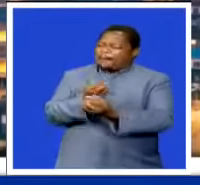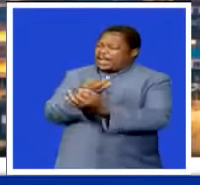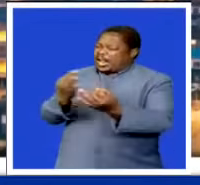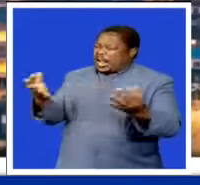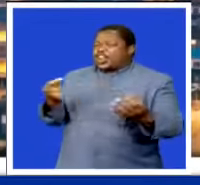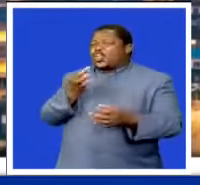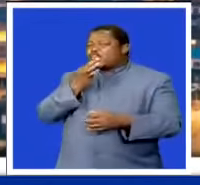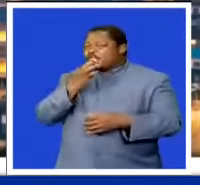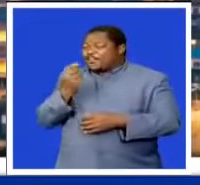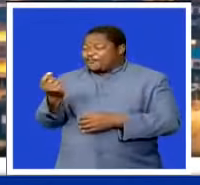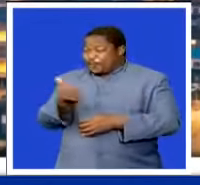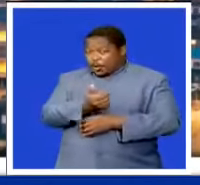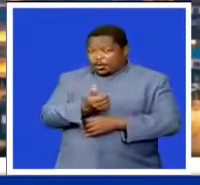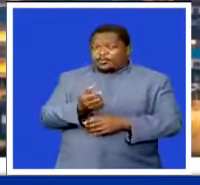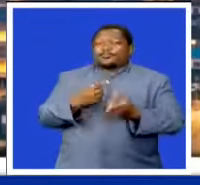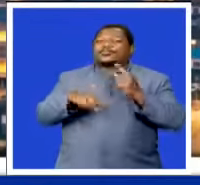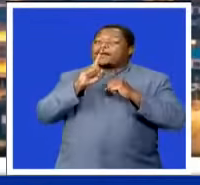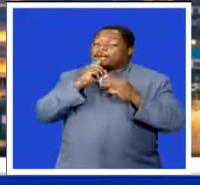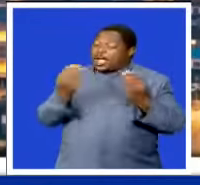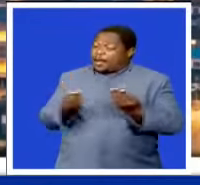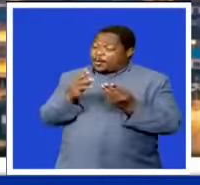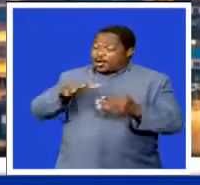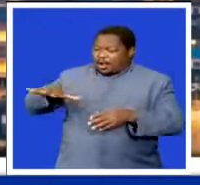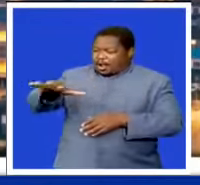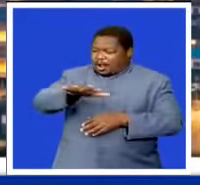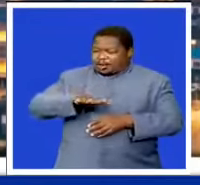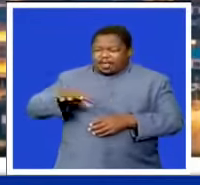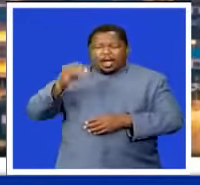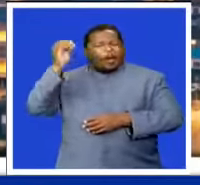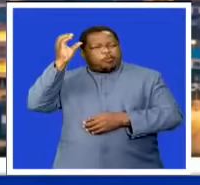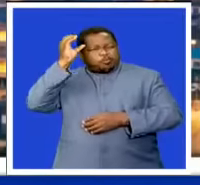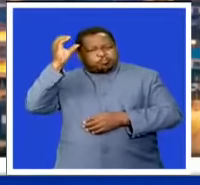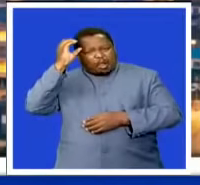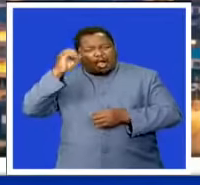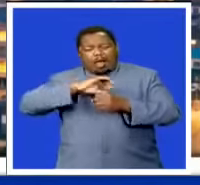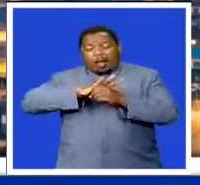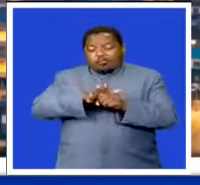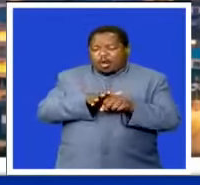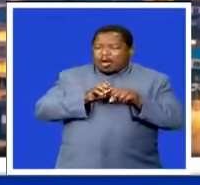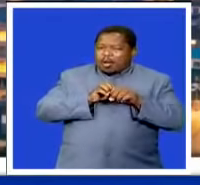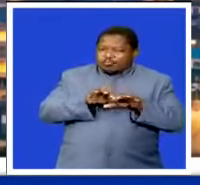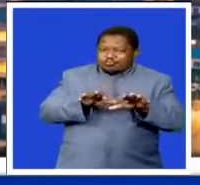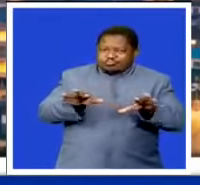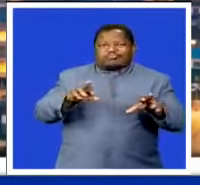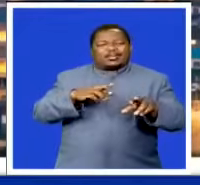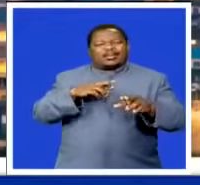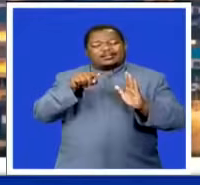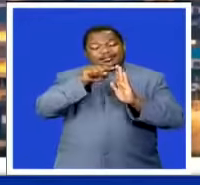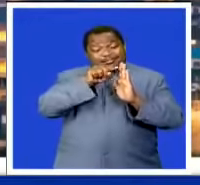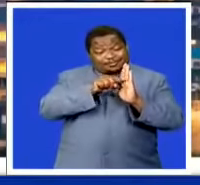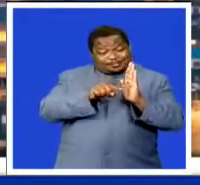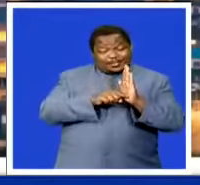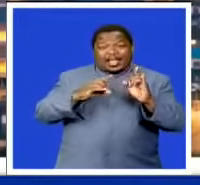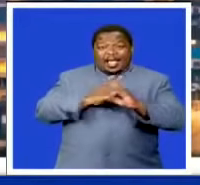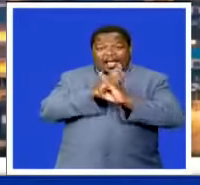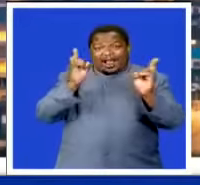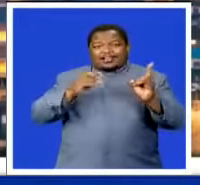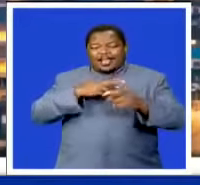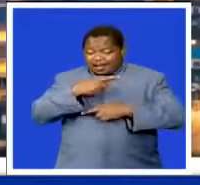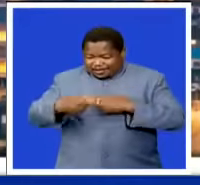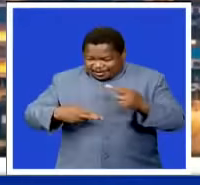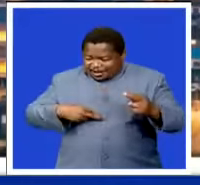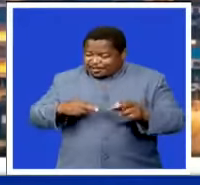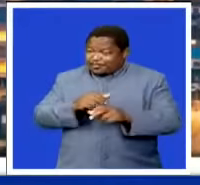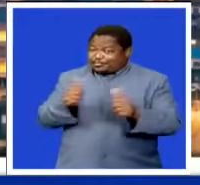emkhuhlaneni we-COVID-19 sikhombisa kuba nalo futhi imigomo yetempilo siyayilandzela. Loku kuvetwe